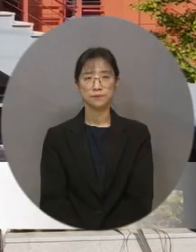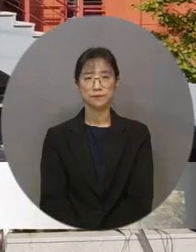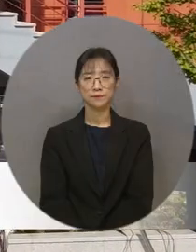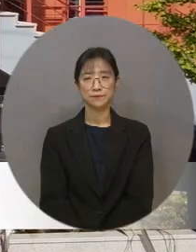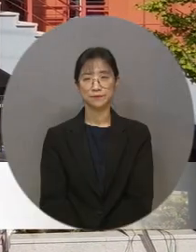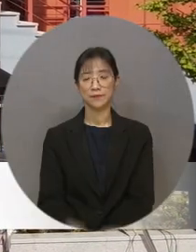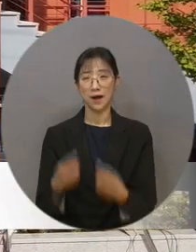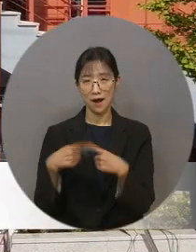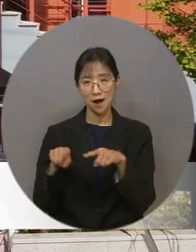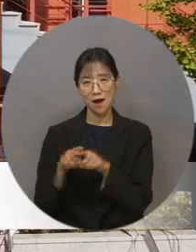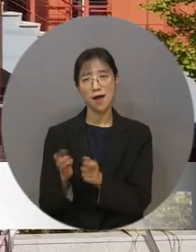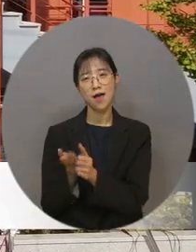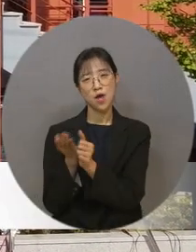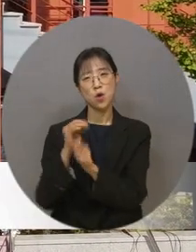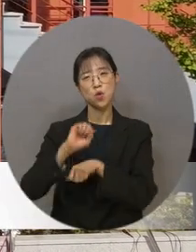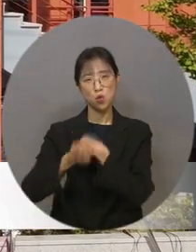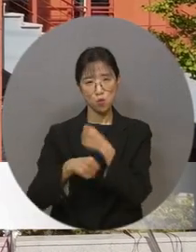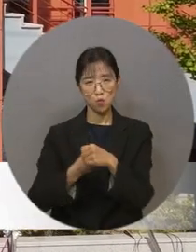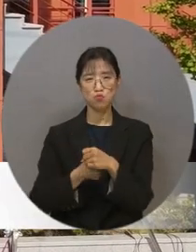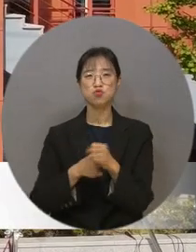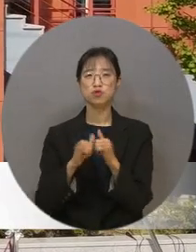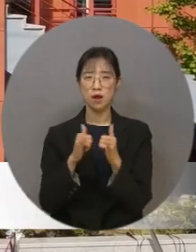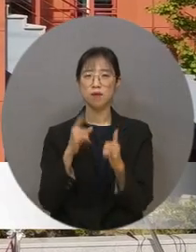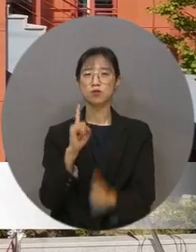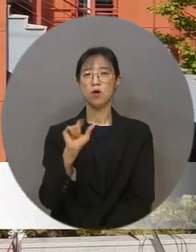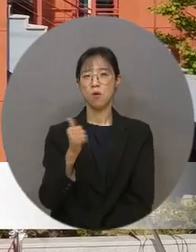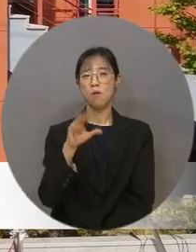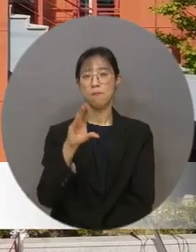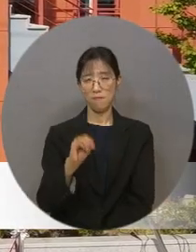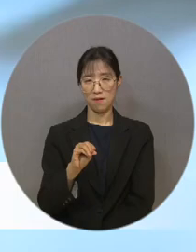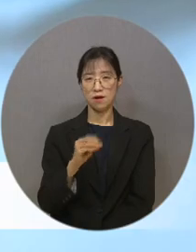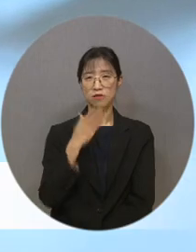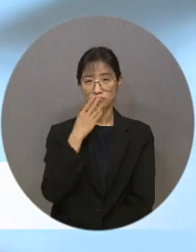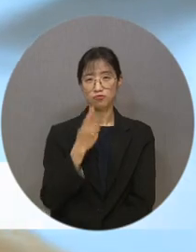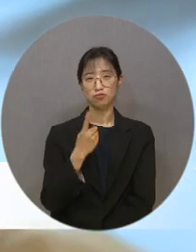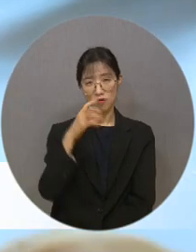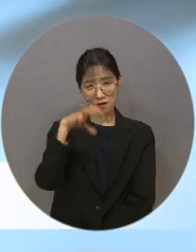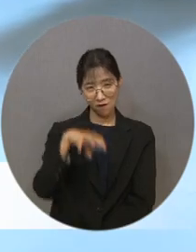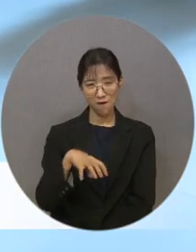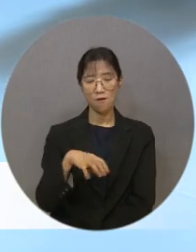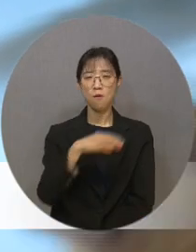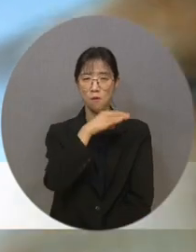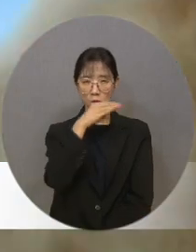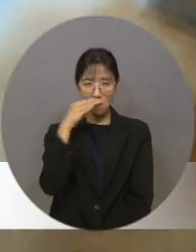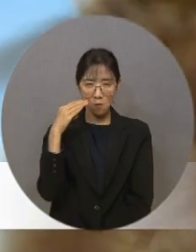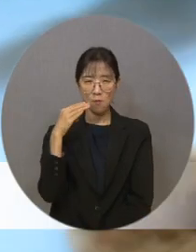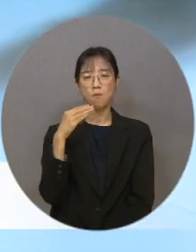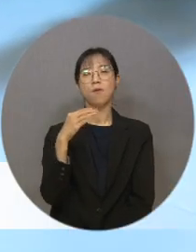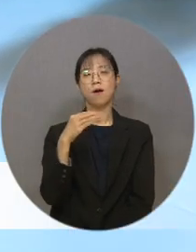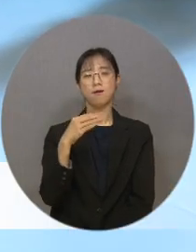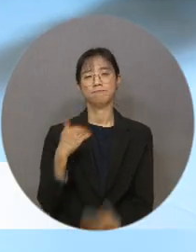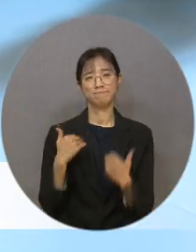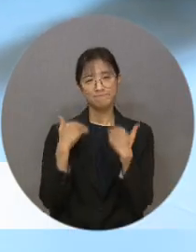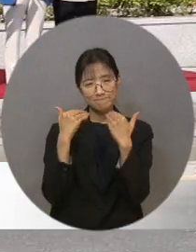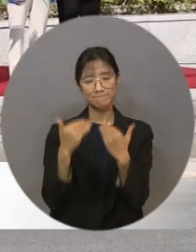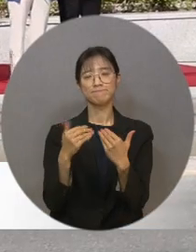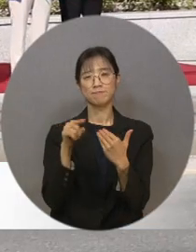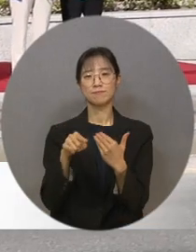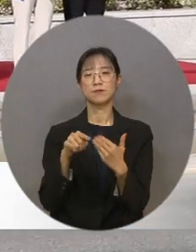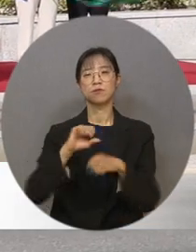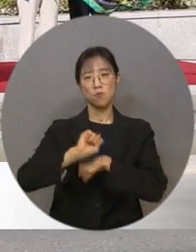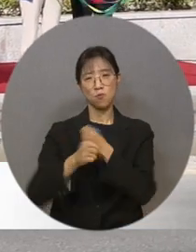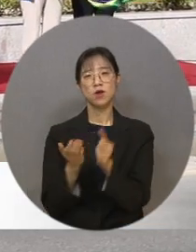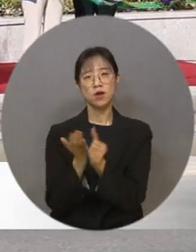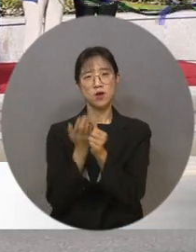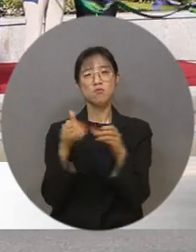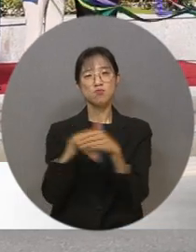반려동물 1500만 시대를 맞아 반려동물 친화도시 순천시에는 올바르고 성숙한 반려동물 문화 정착을 도울